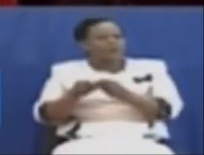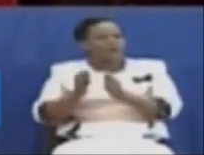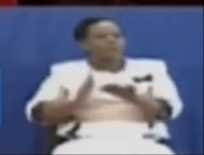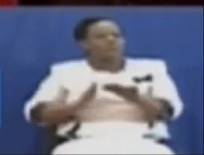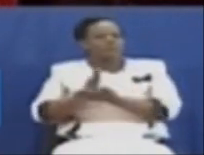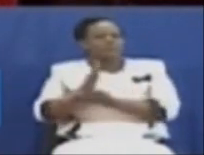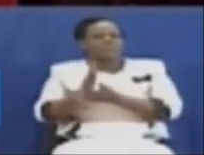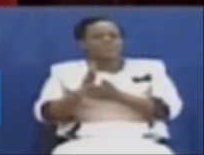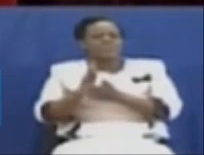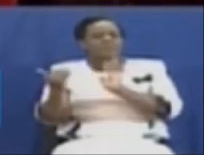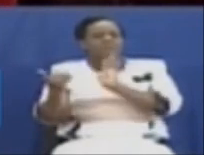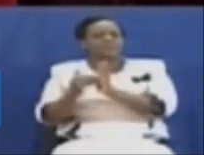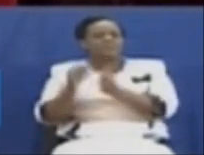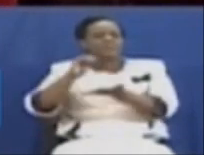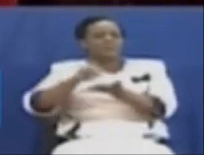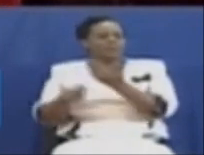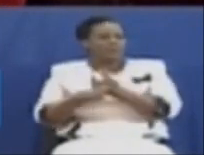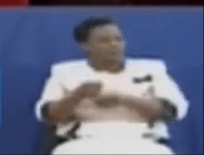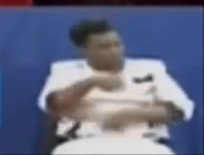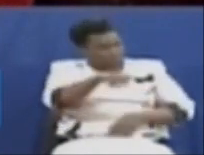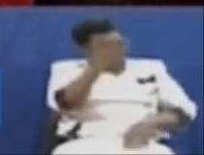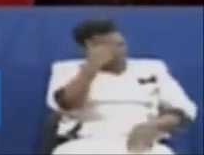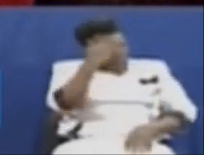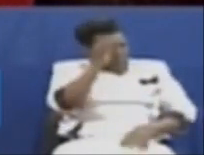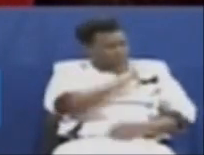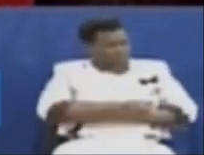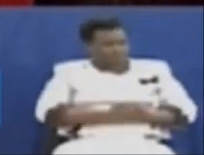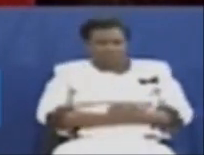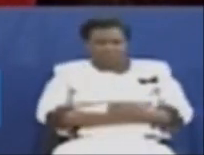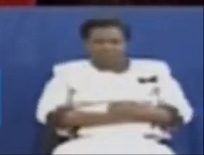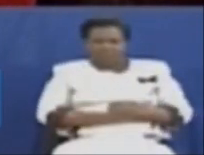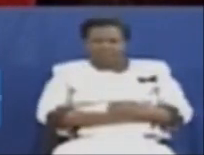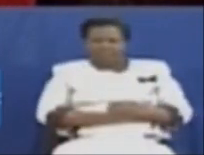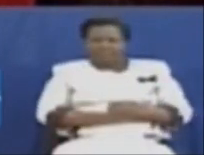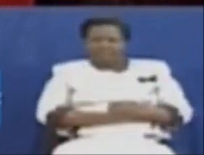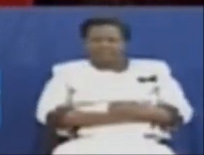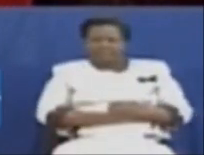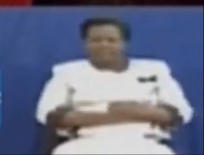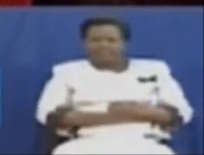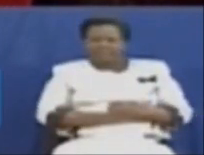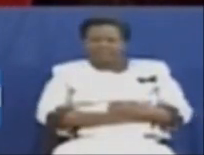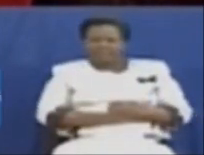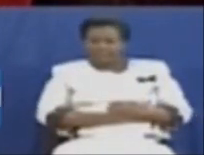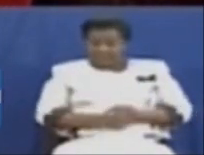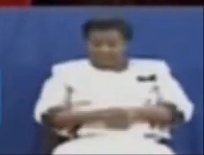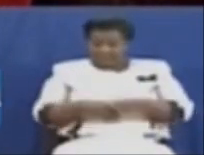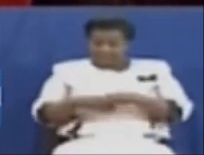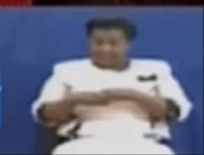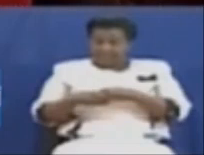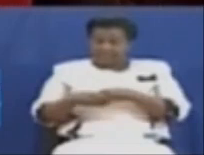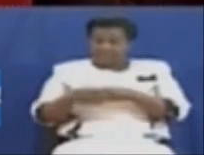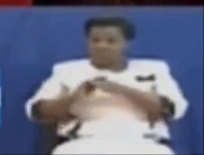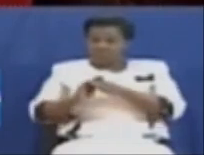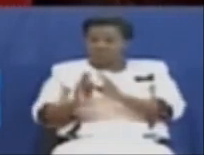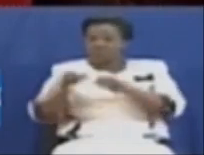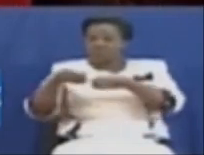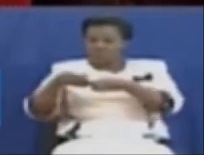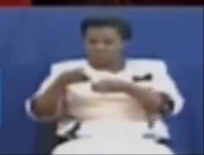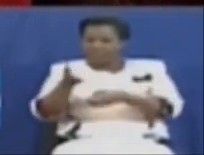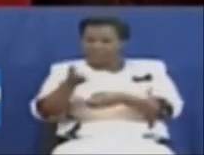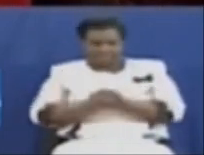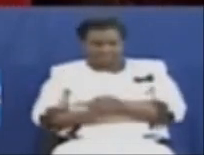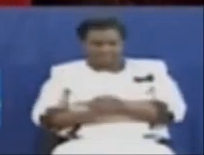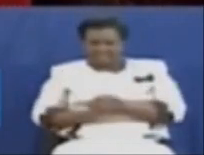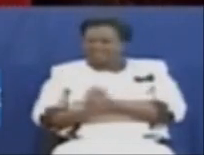Unajua yote hayo, unajua vizuri sana kwamba tume ya uchaguzi unayoita ni huru kwa sababu imeandikwa kwenye katiba sio huru,